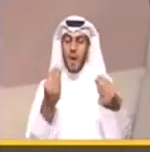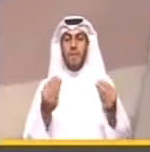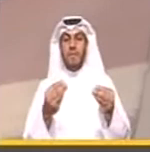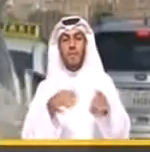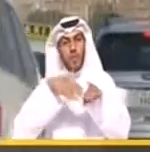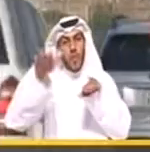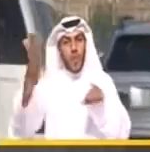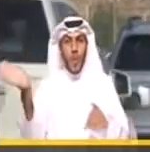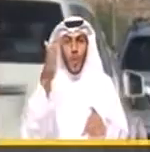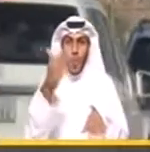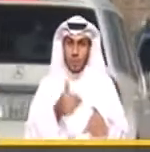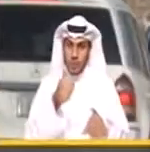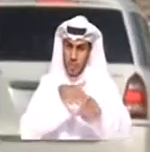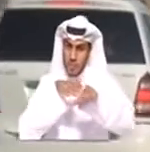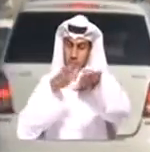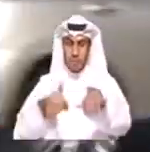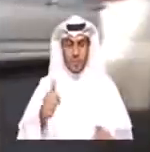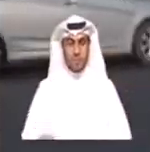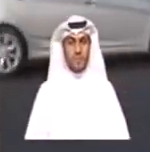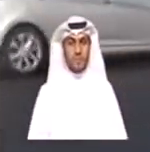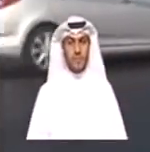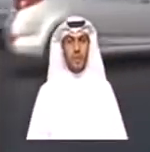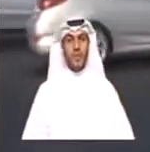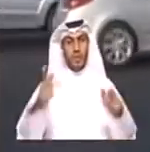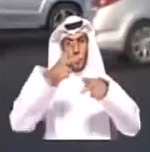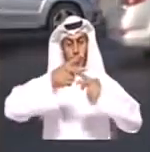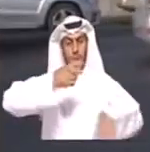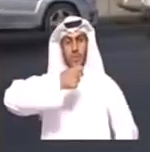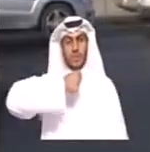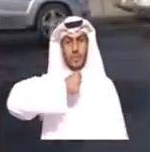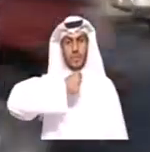في أوقات الذروة. جيهان حبيب، تلفزيون دولة الكويت.